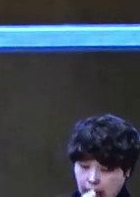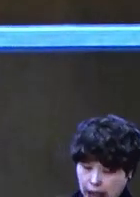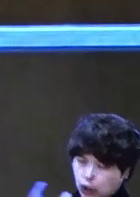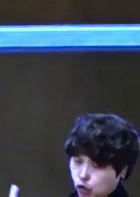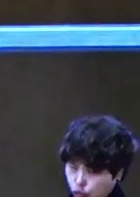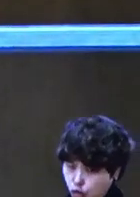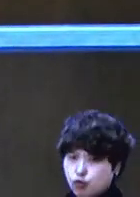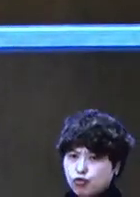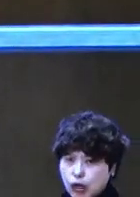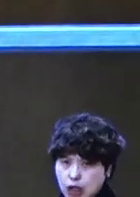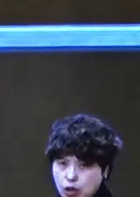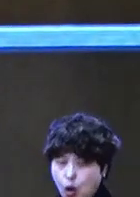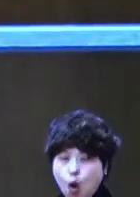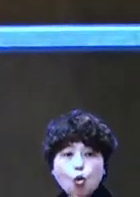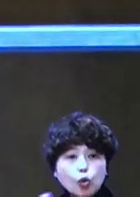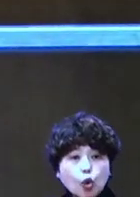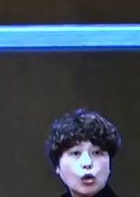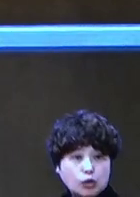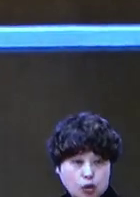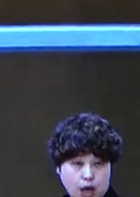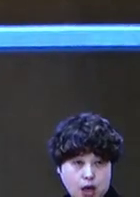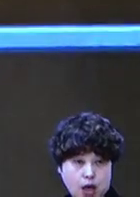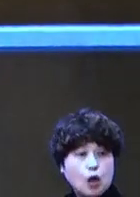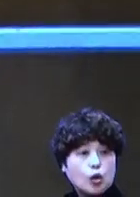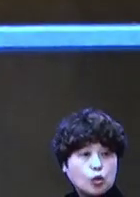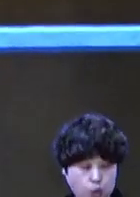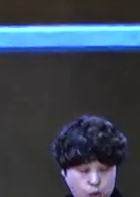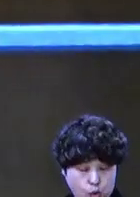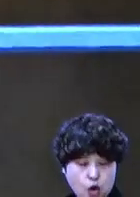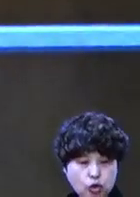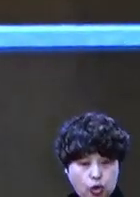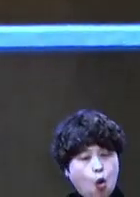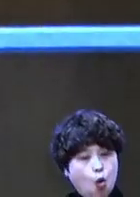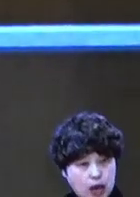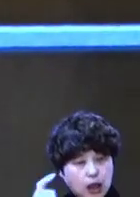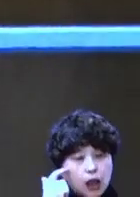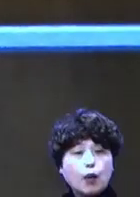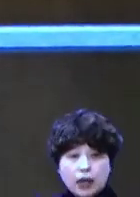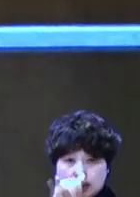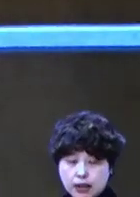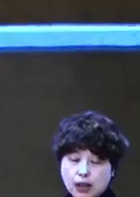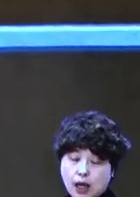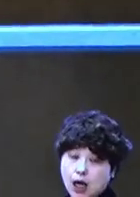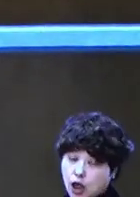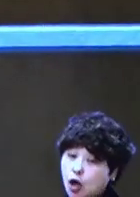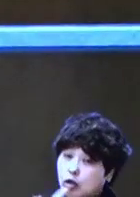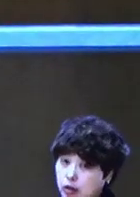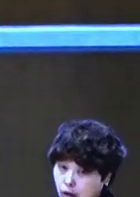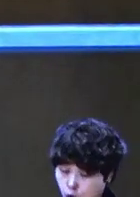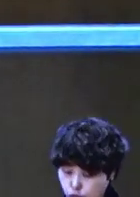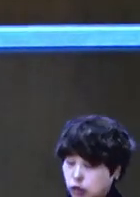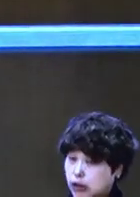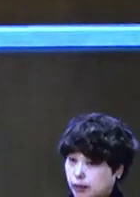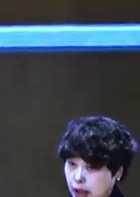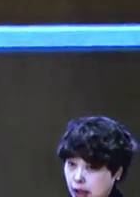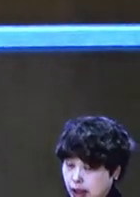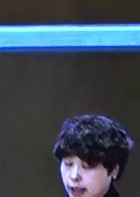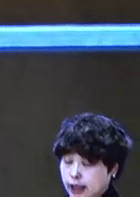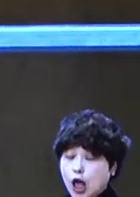도의회 인사위원회 기능도 확대하고자 합니다. 이렇듯 국민의힘은 숨바쁘게